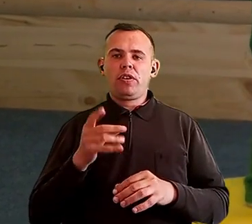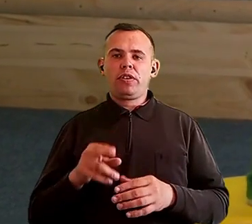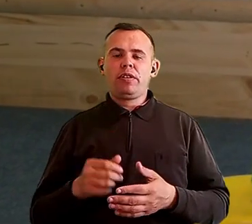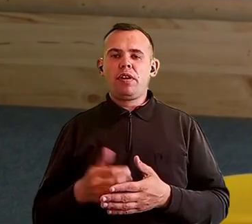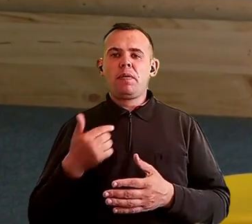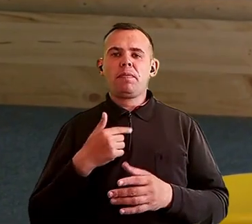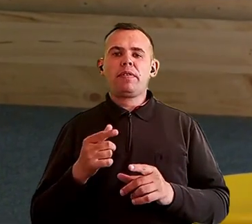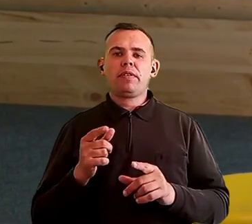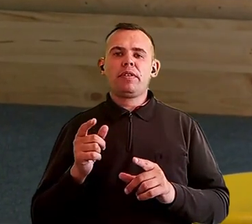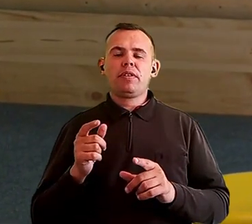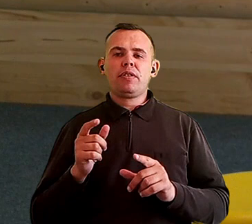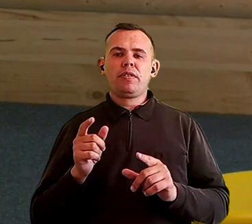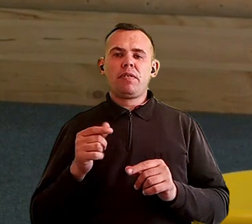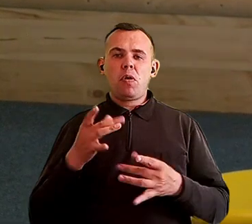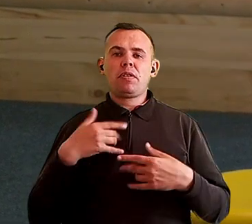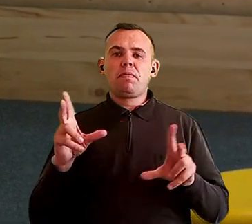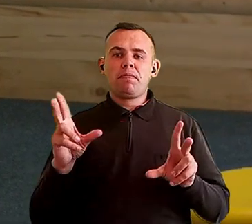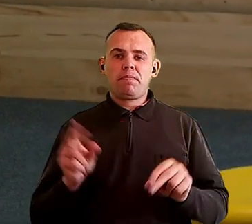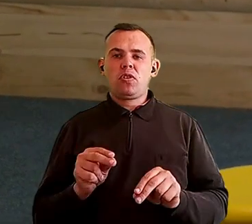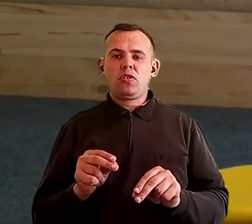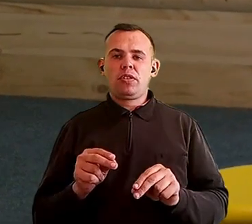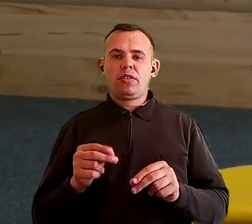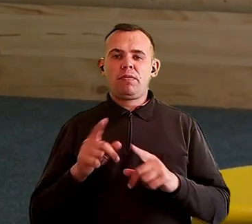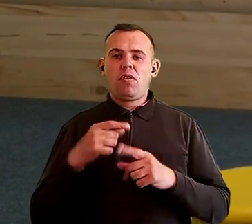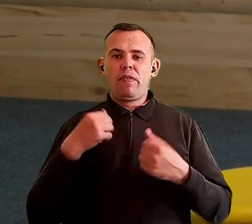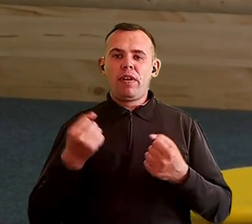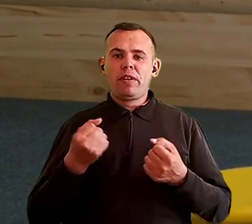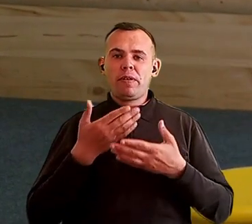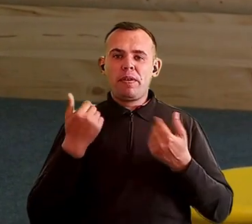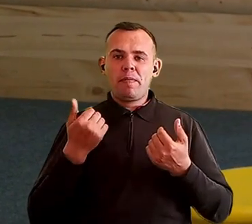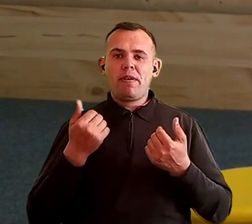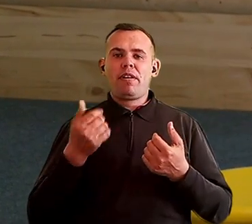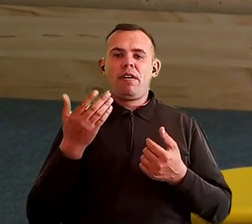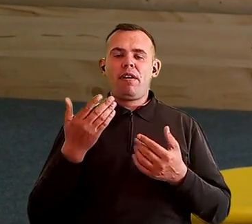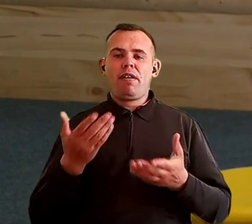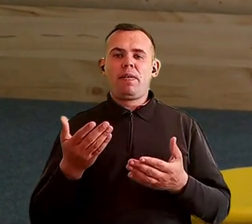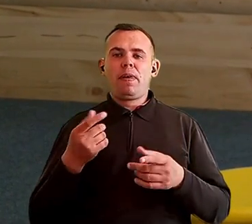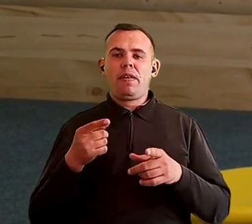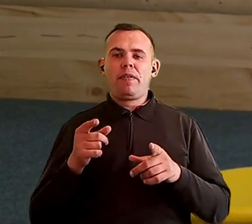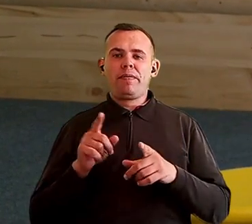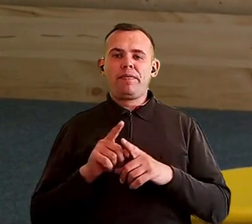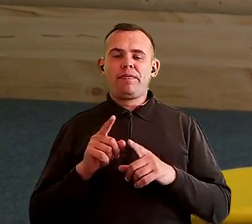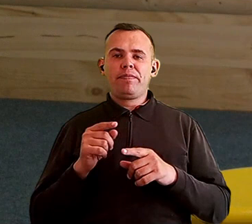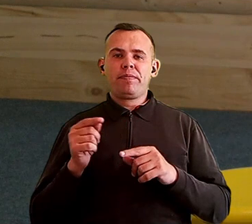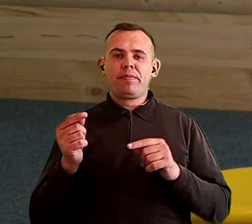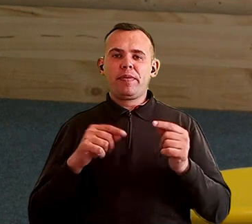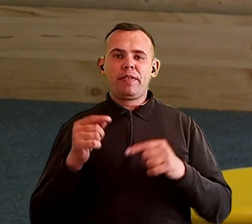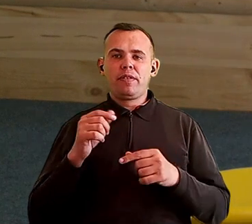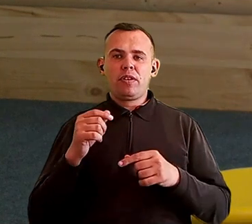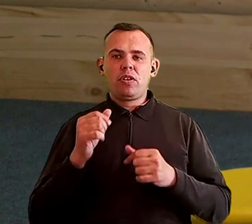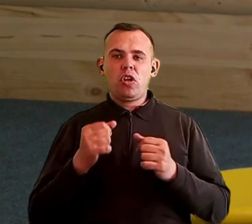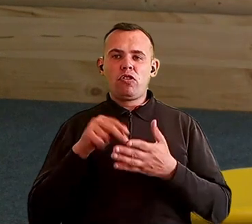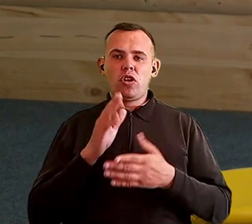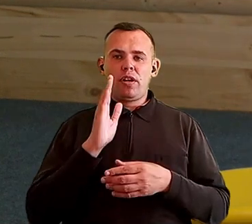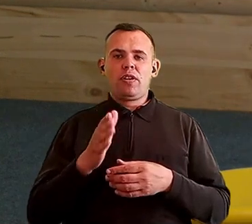просто пощастило, тому що в нас автомобіля немає, а виїжджали друзі друзів. Їхали в Черкаси. Ми розбилися на дві